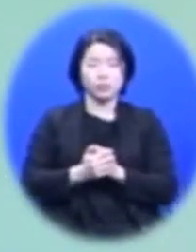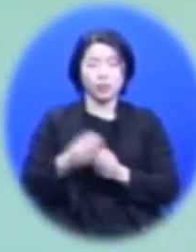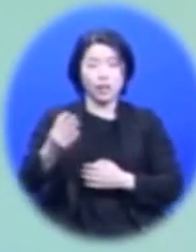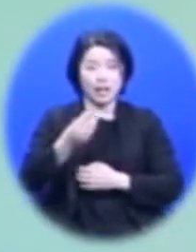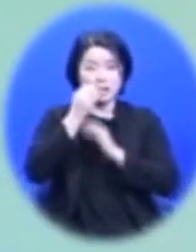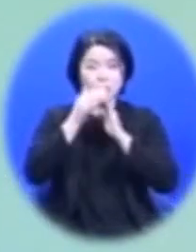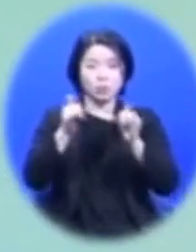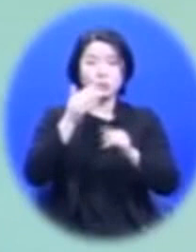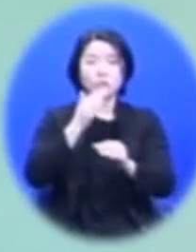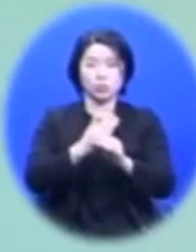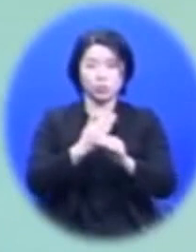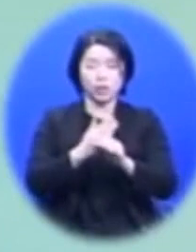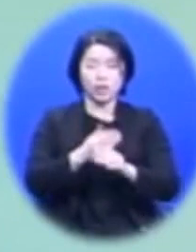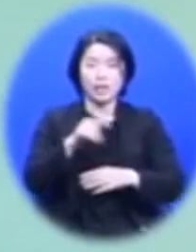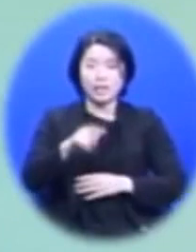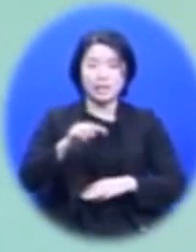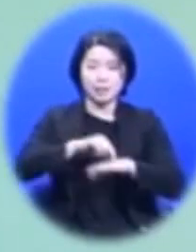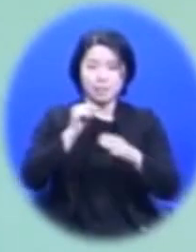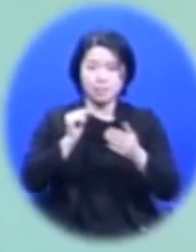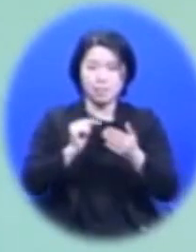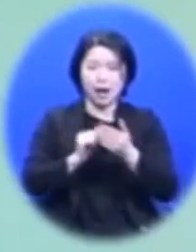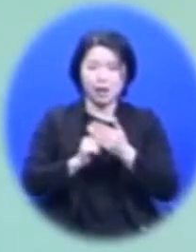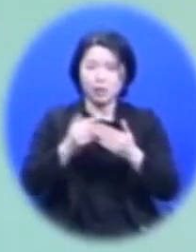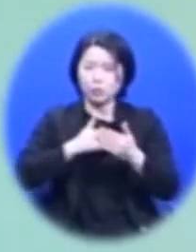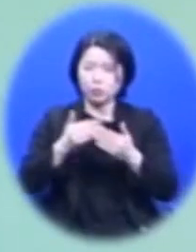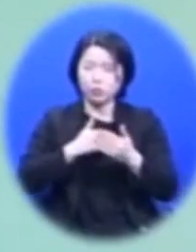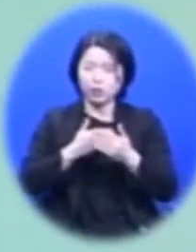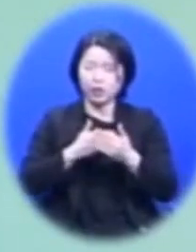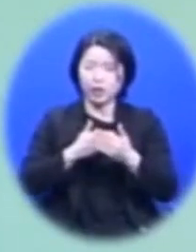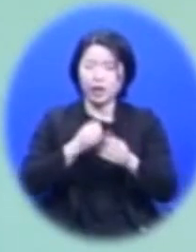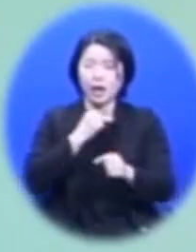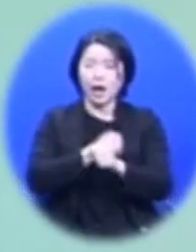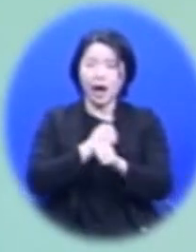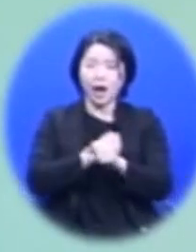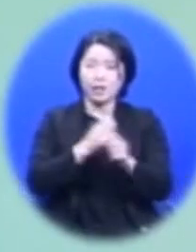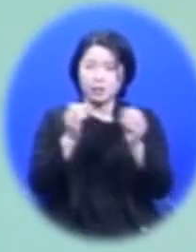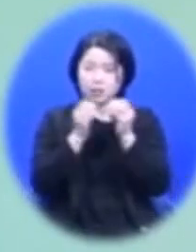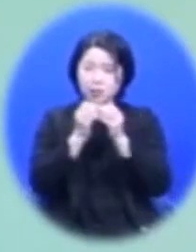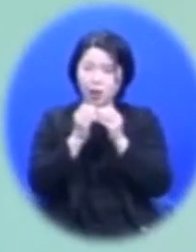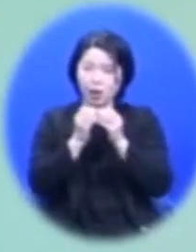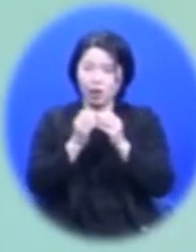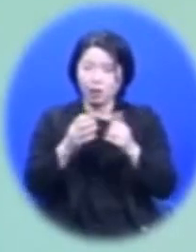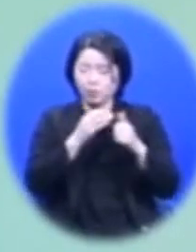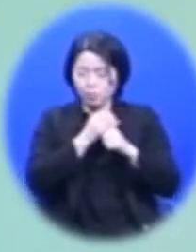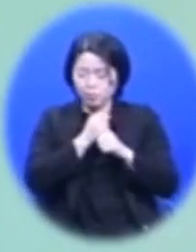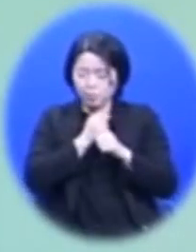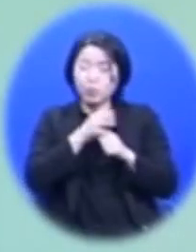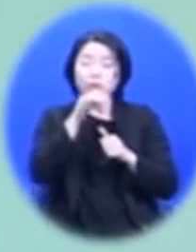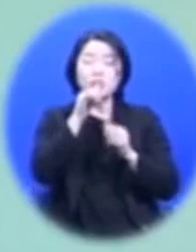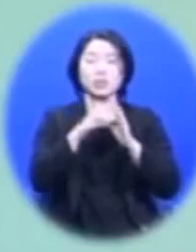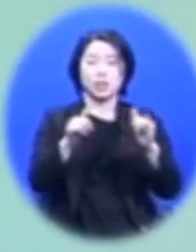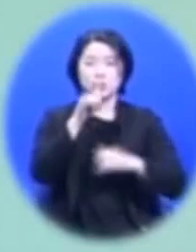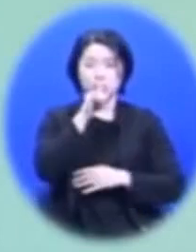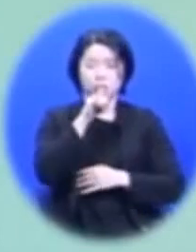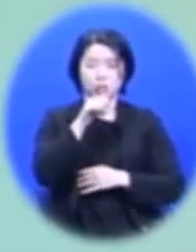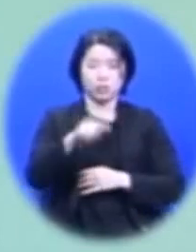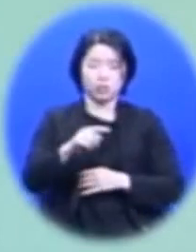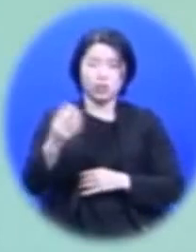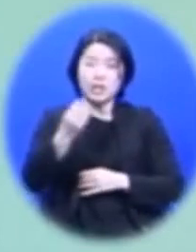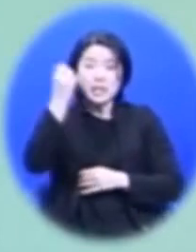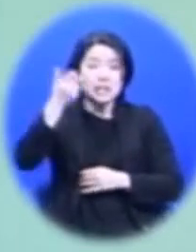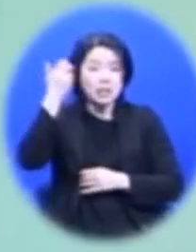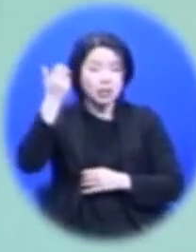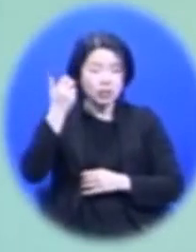성도들 중에 마음을 두렵게 하는 성경 구절을 계속 품고 있는 분도 계세요. 그것은 성령을 거역하는